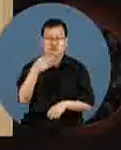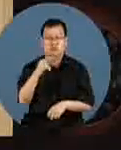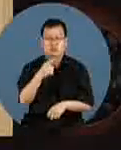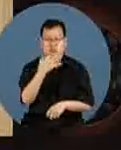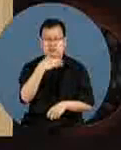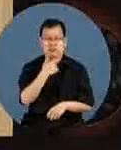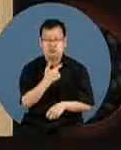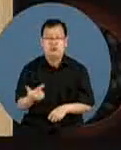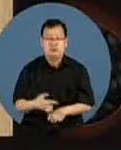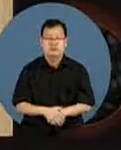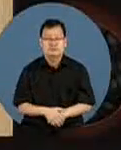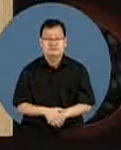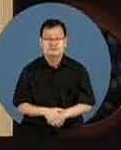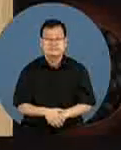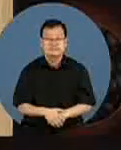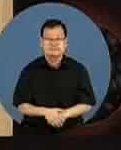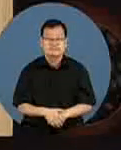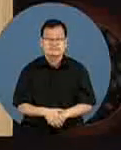네.